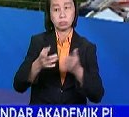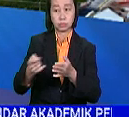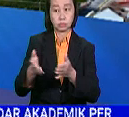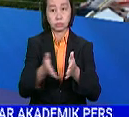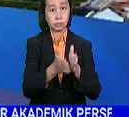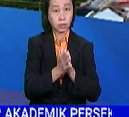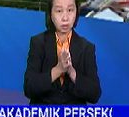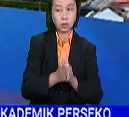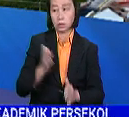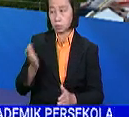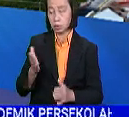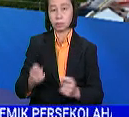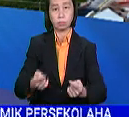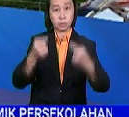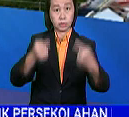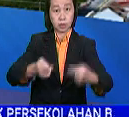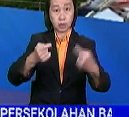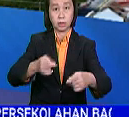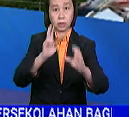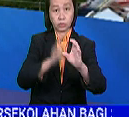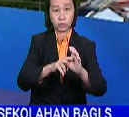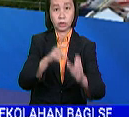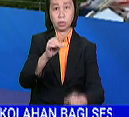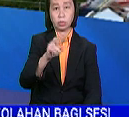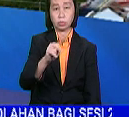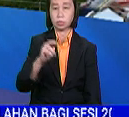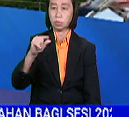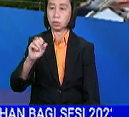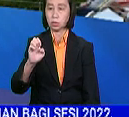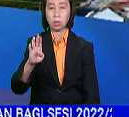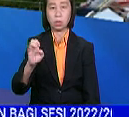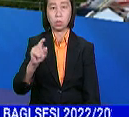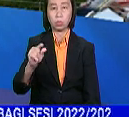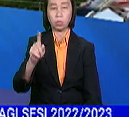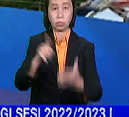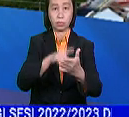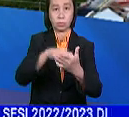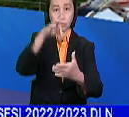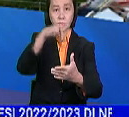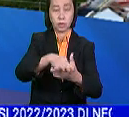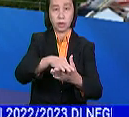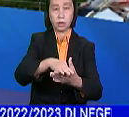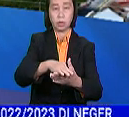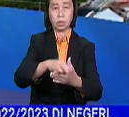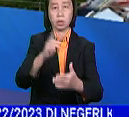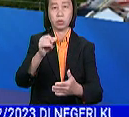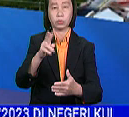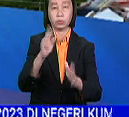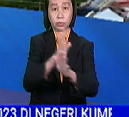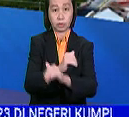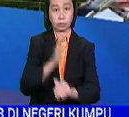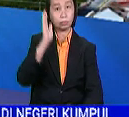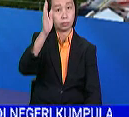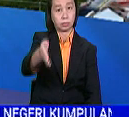agar beliau bertanding di kursi dewan undangan negeri dan gedung dalam pilihan Raya umum piare you don't srawa akan